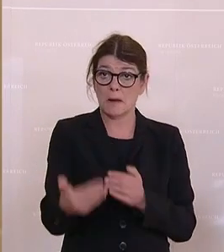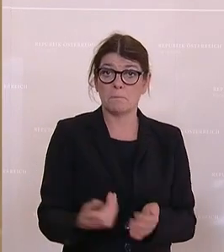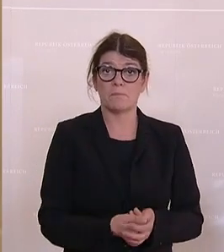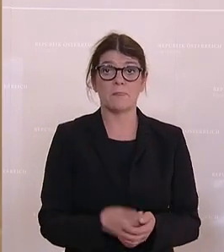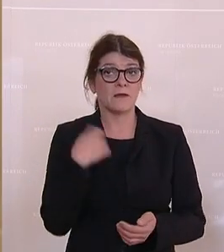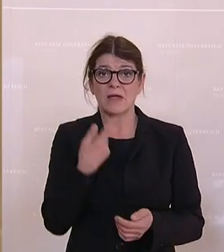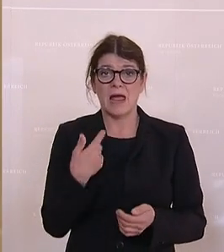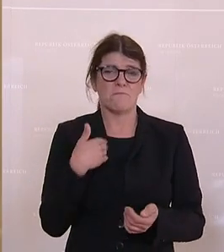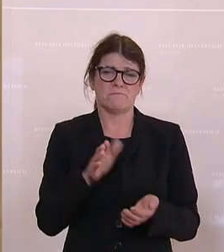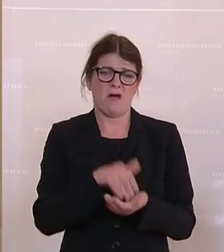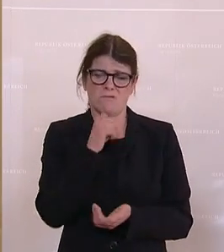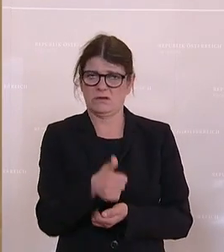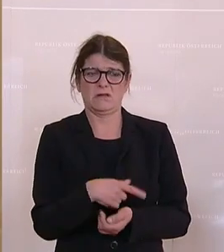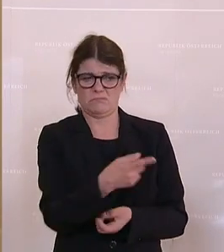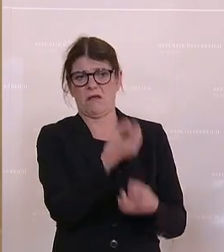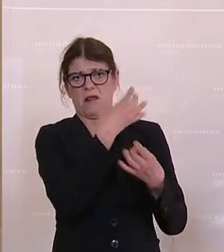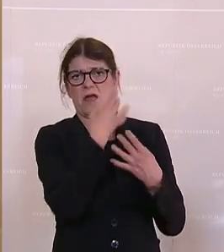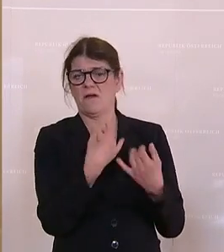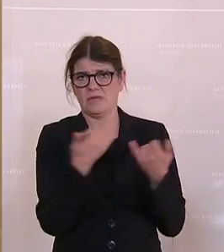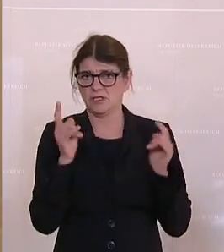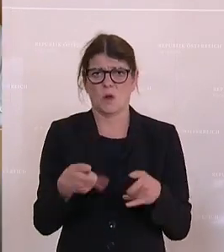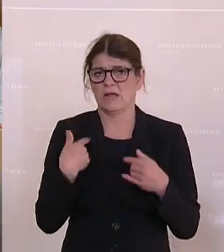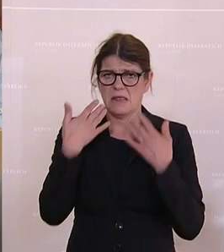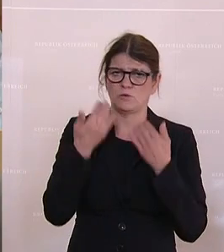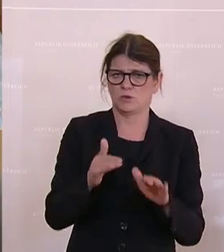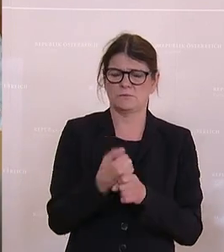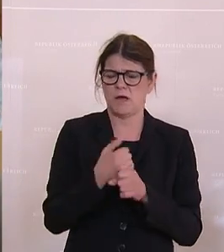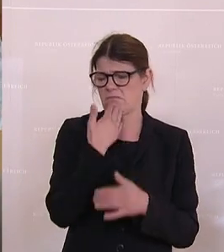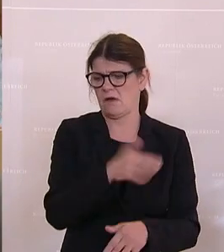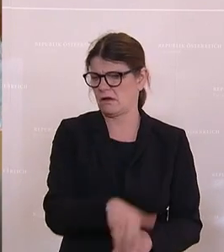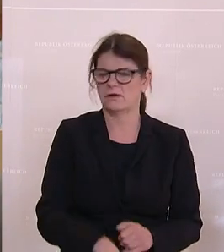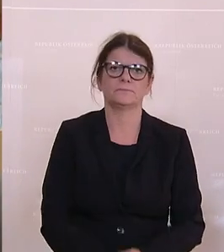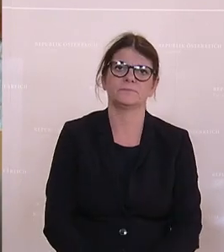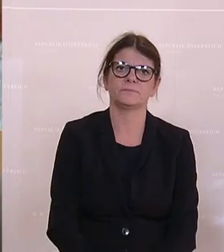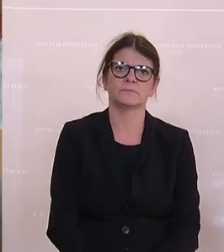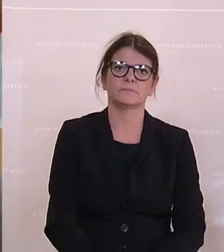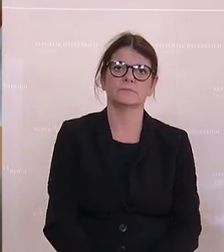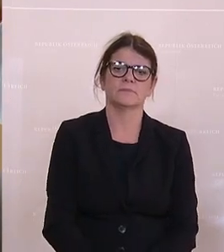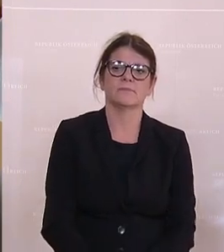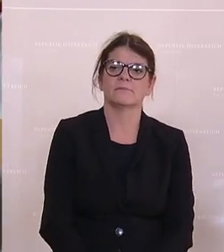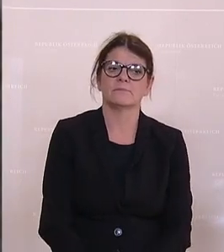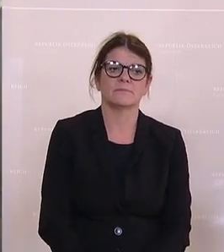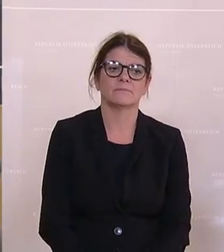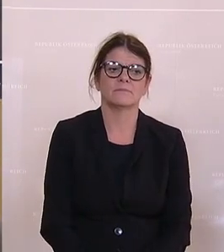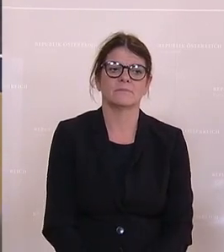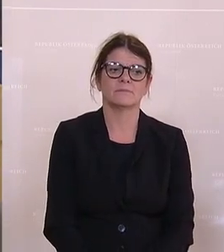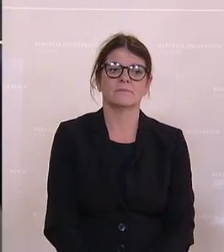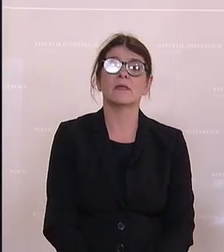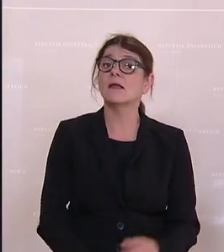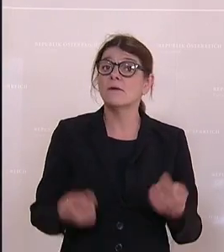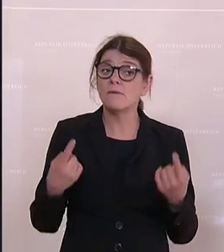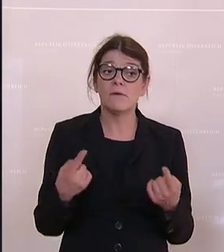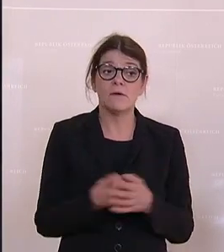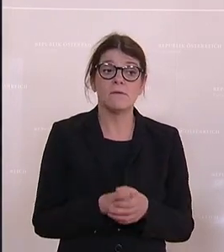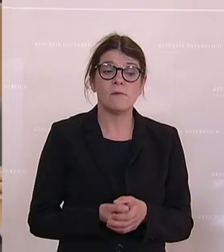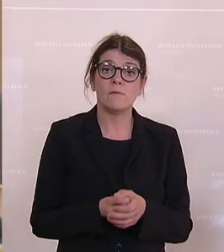Wir brauchen uns von euch nicht erklären lassen, wie man Klimaschutz macht. Danke. Eine sehr emotionale Debatte gerade. Lukas Hammer